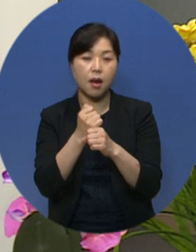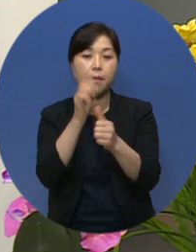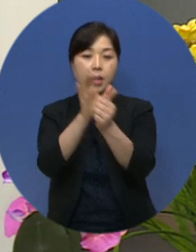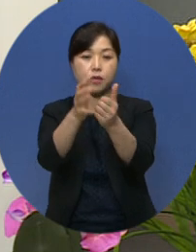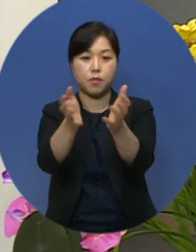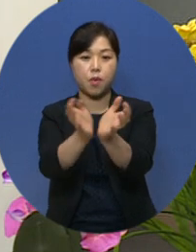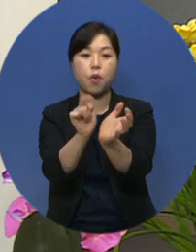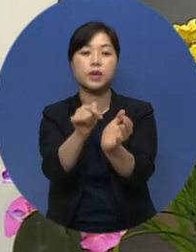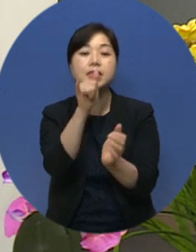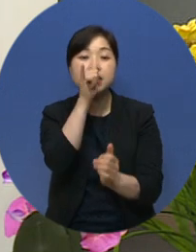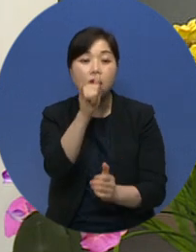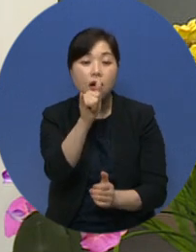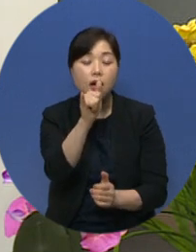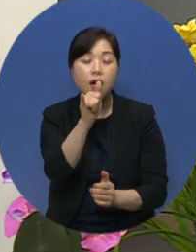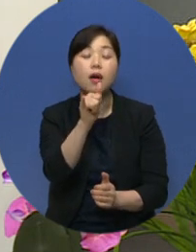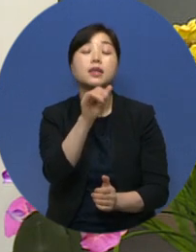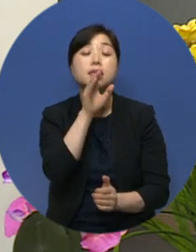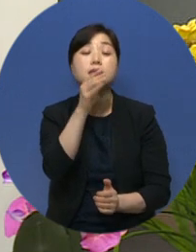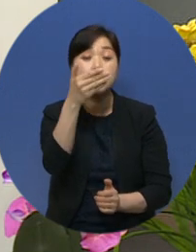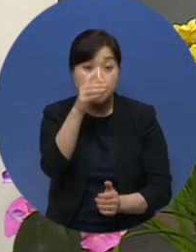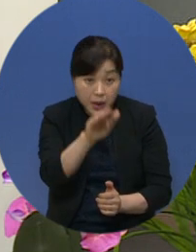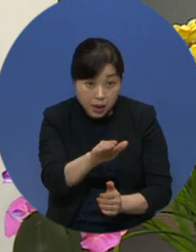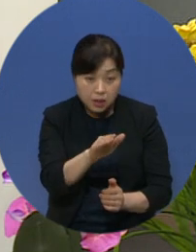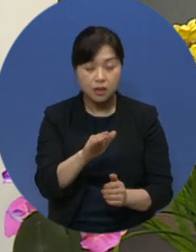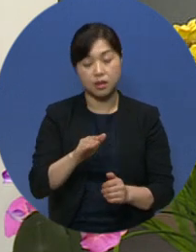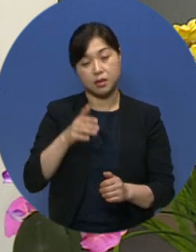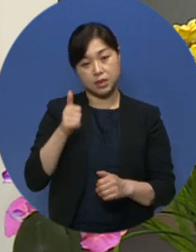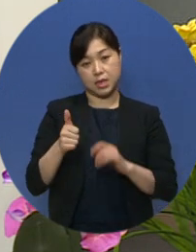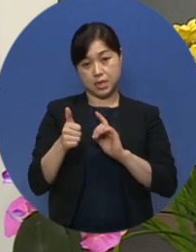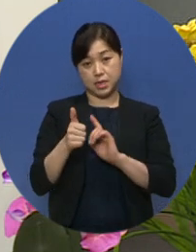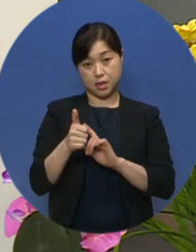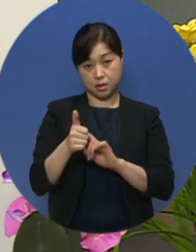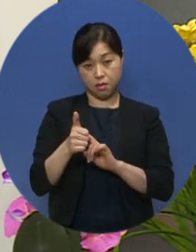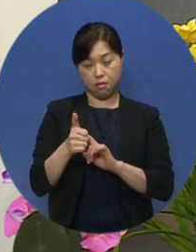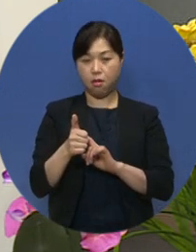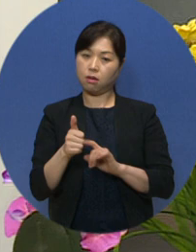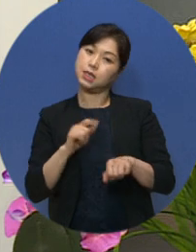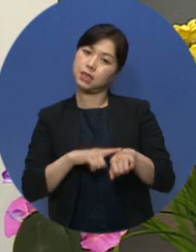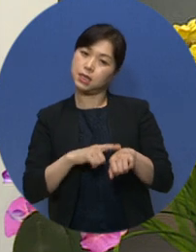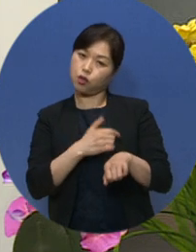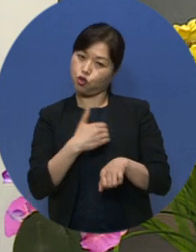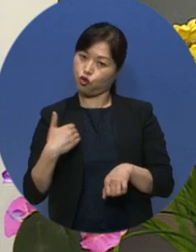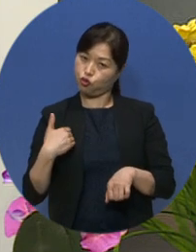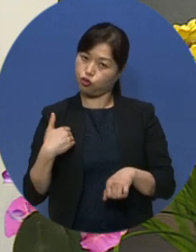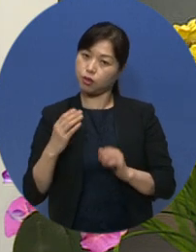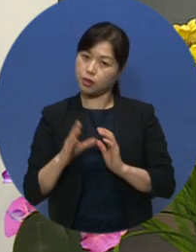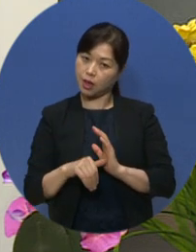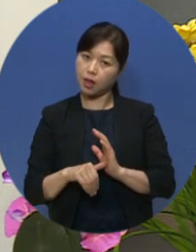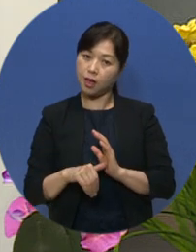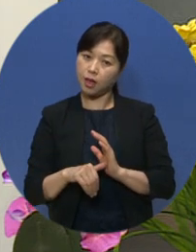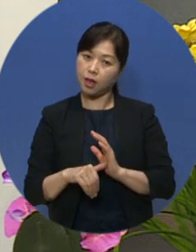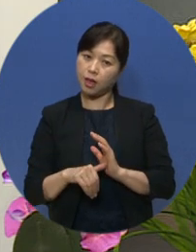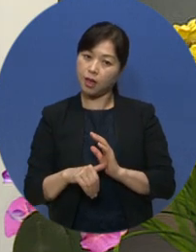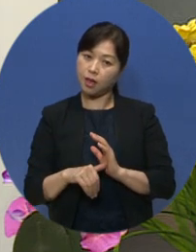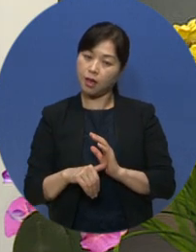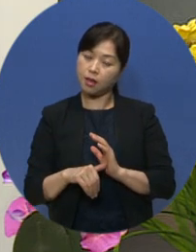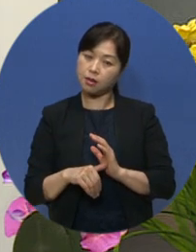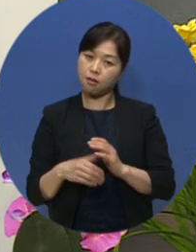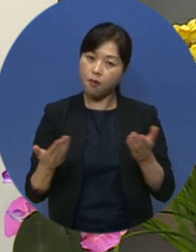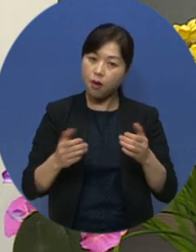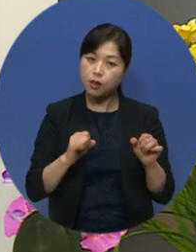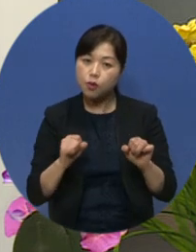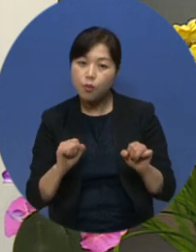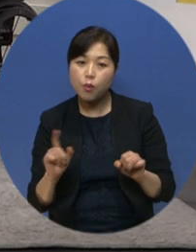평소에 에 어떤 조금 시간 여유가 있다 할 때는 주로 무엇으로 소위를